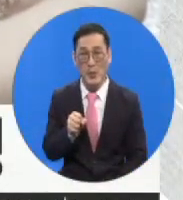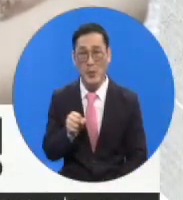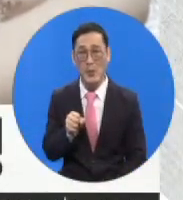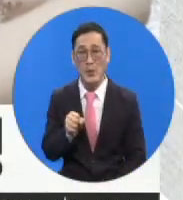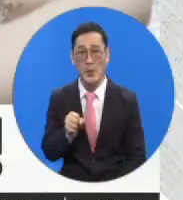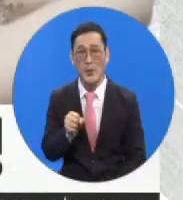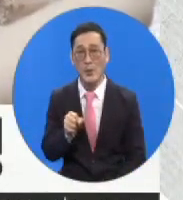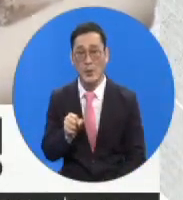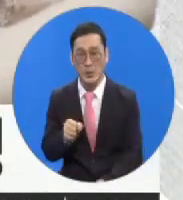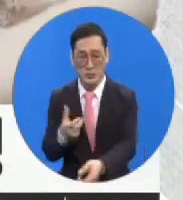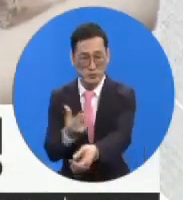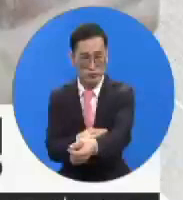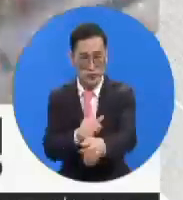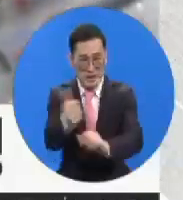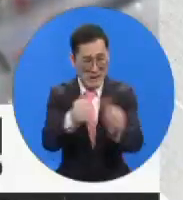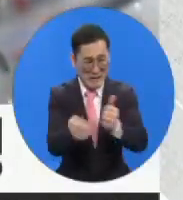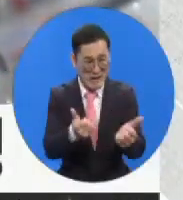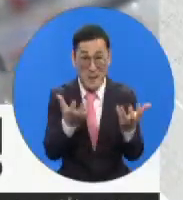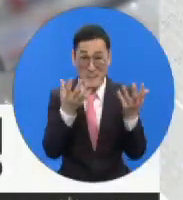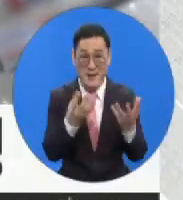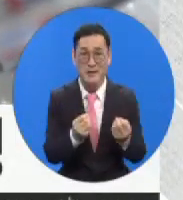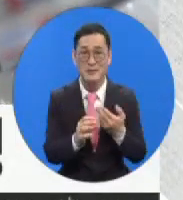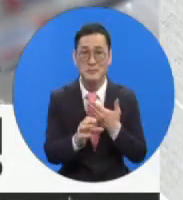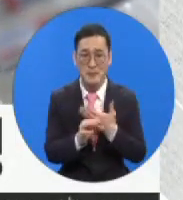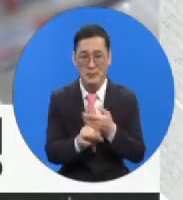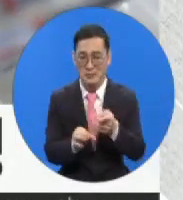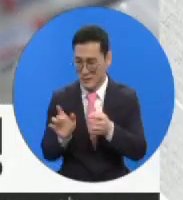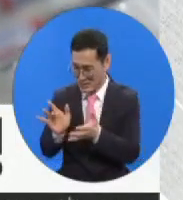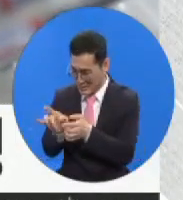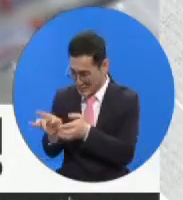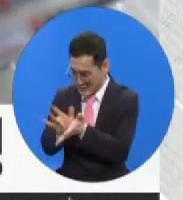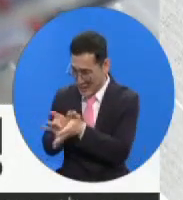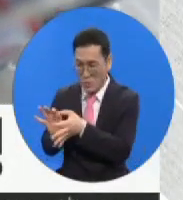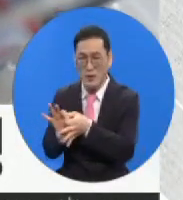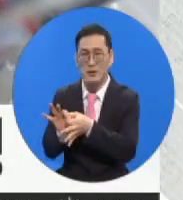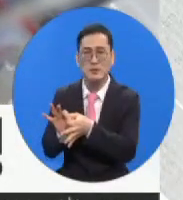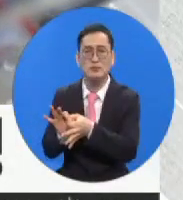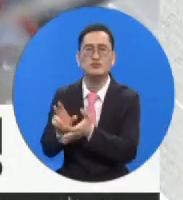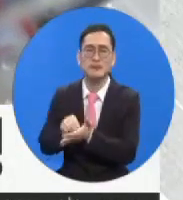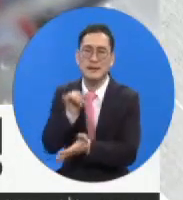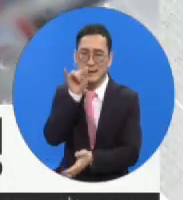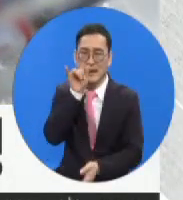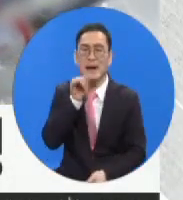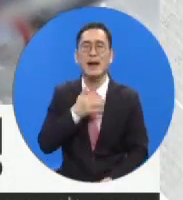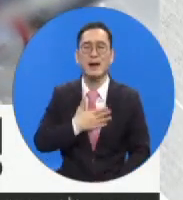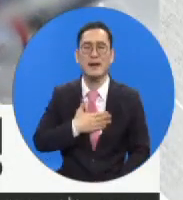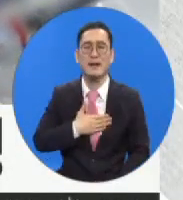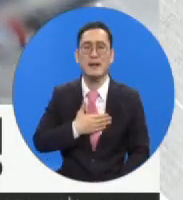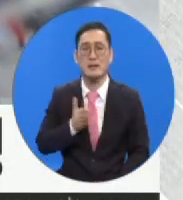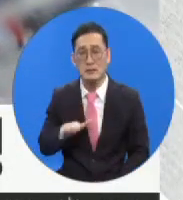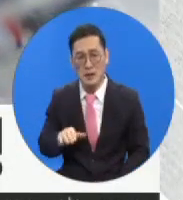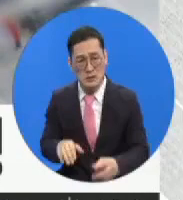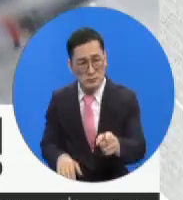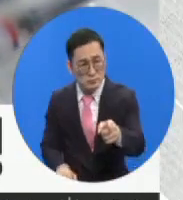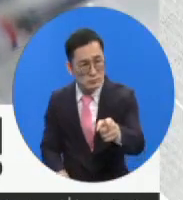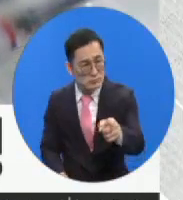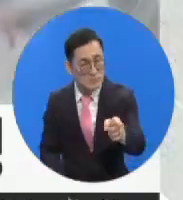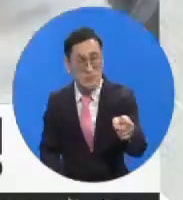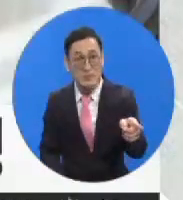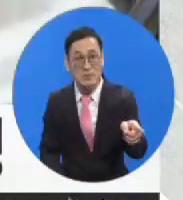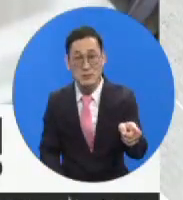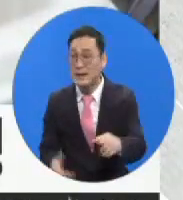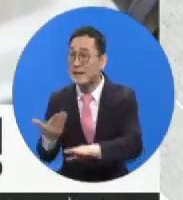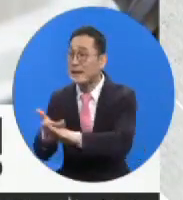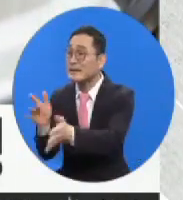사례가 지속적으로 다수가 발생을 했다라고 그러면 분명히 의미가 있는데 지금은 비단 이 건뿐만 아니라